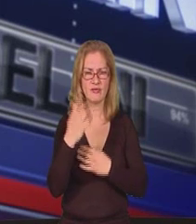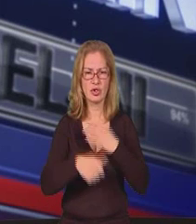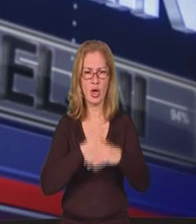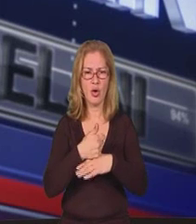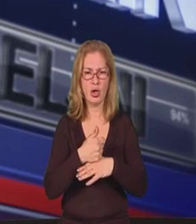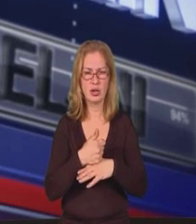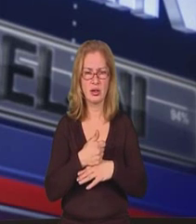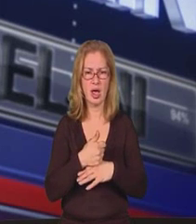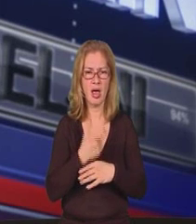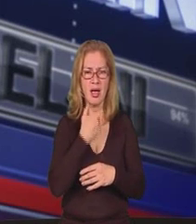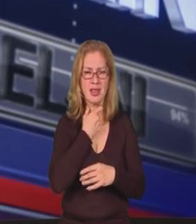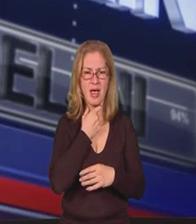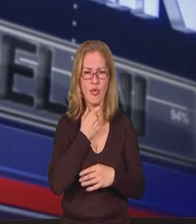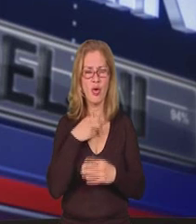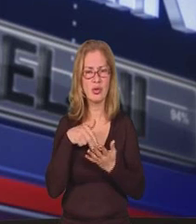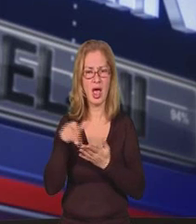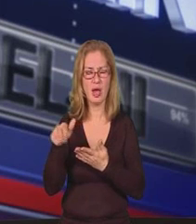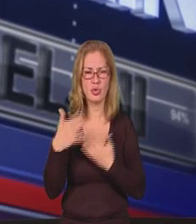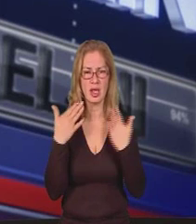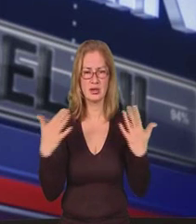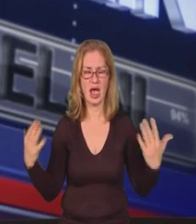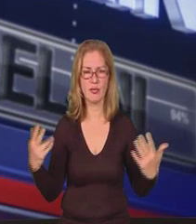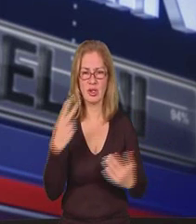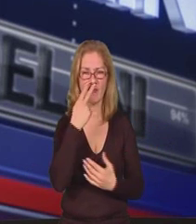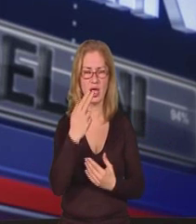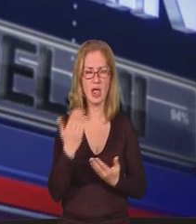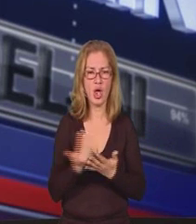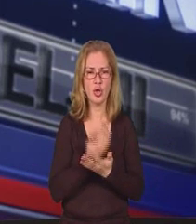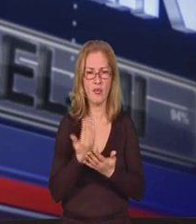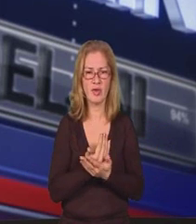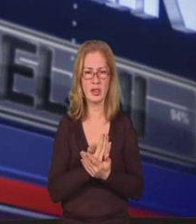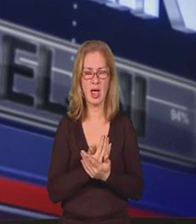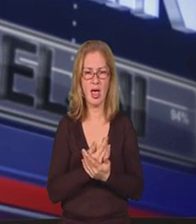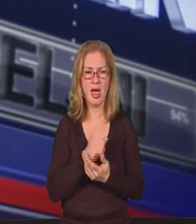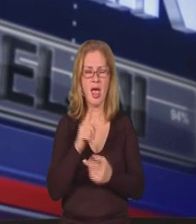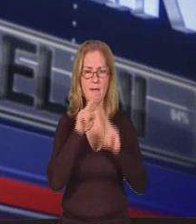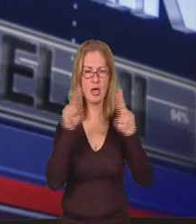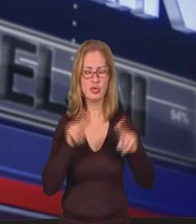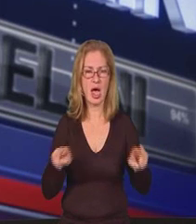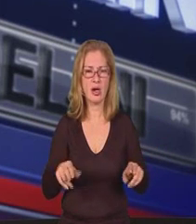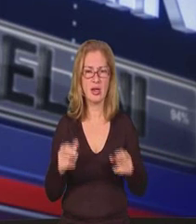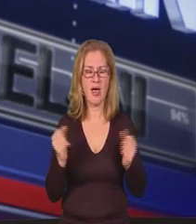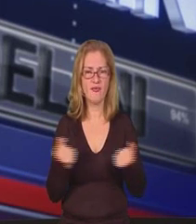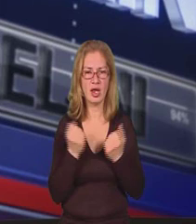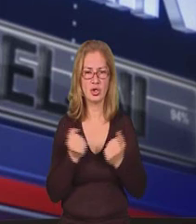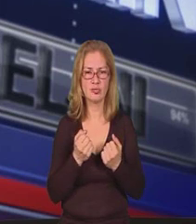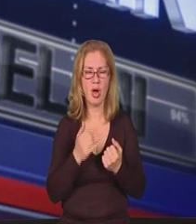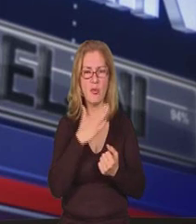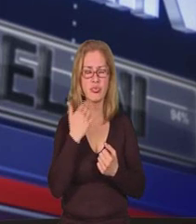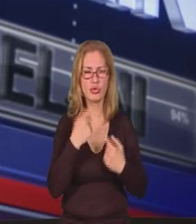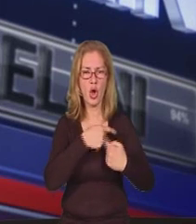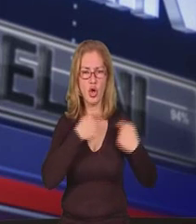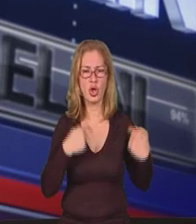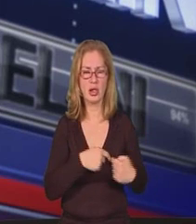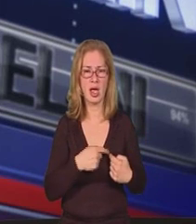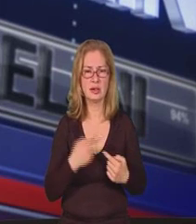84. godište. Članovi Saveza nemaju mogućnost da idu na sajmove, obuke i da vide novine, kao ni međunarodne vežbe. Dosta